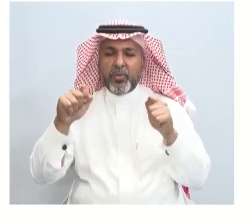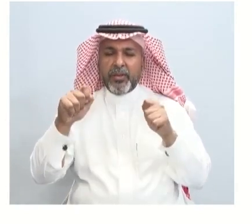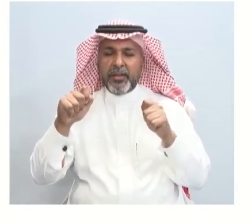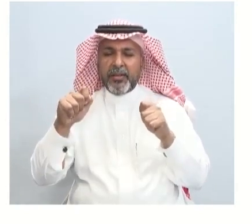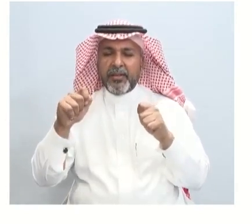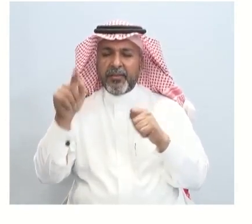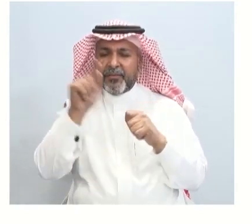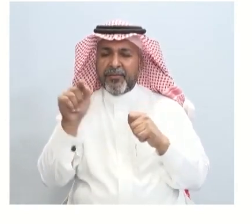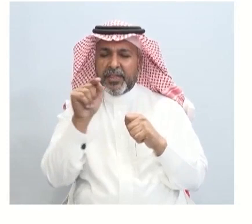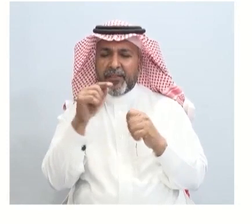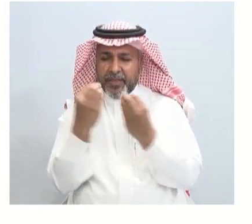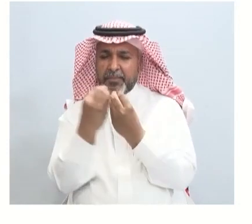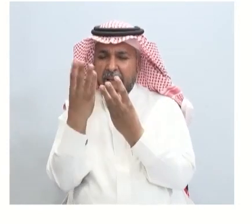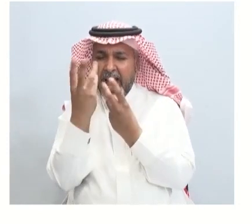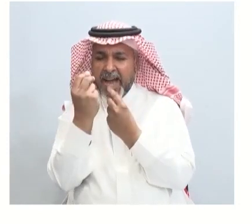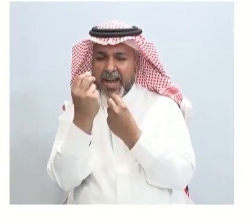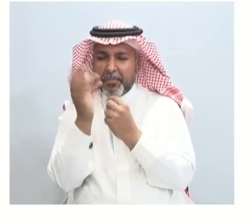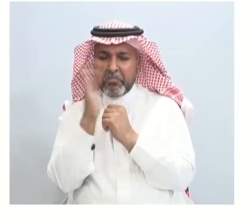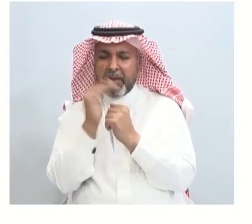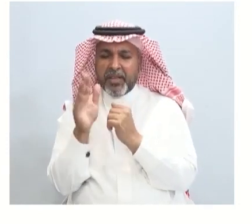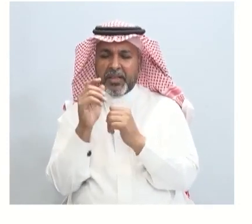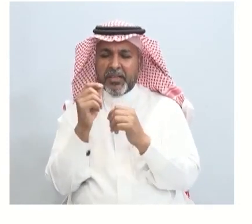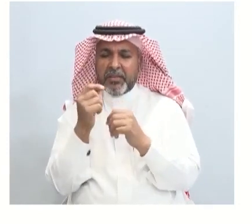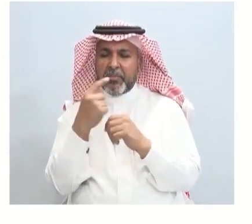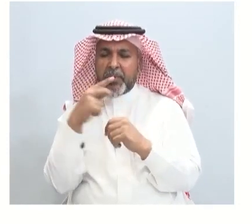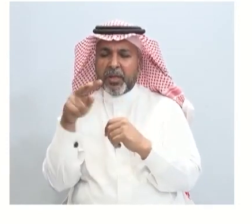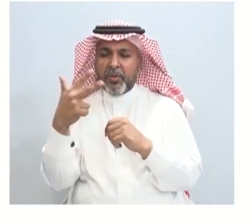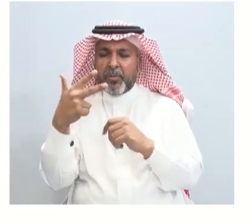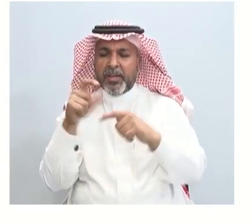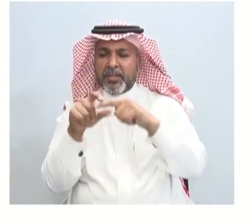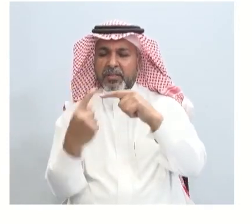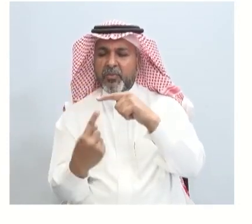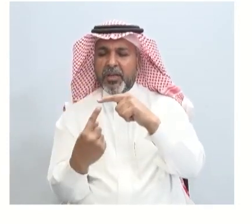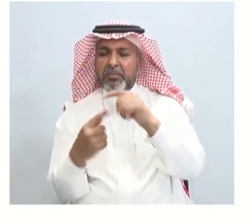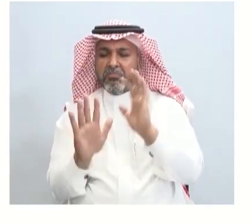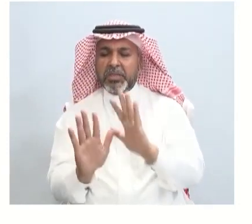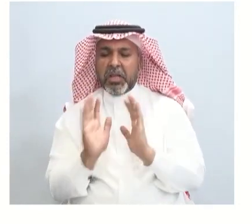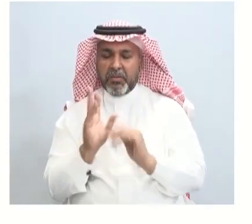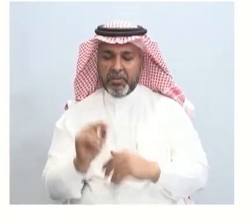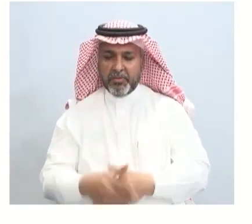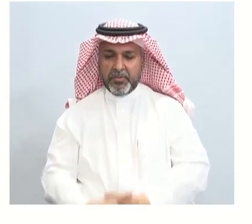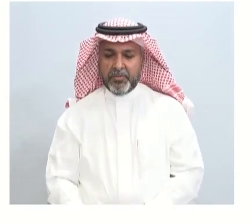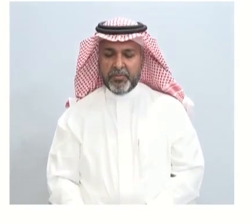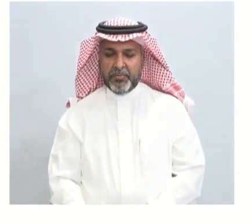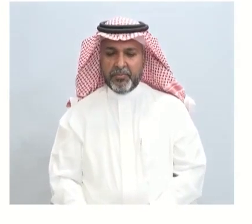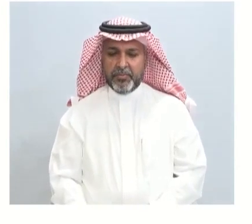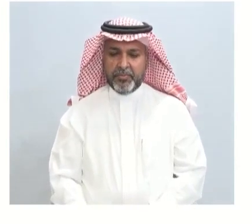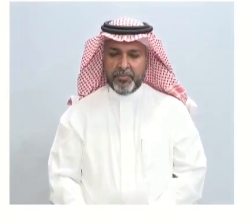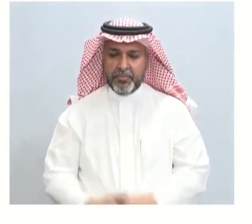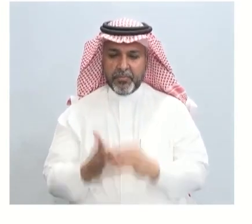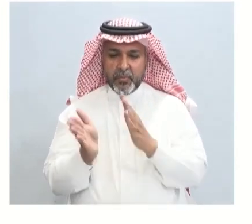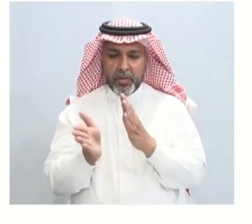مع الثيتا لا خلاص كان يقول 180 تقسيم 1 اللي هي تساوي 180 ما يحتاج اكتبها خلاص نقول طول الدوره